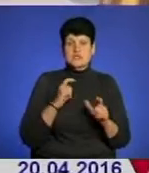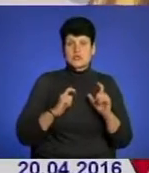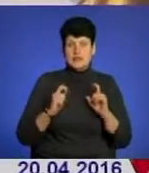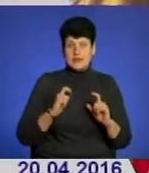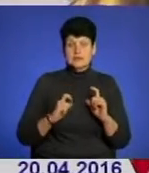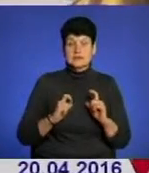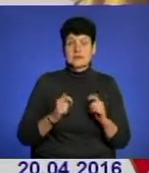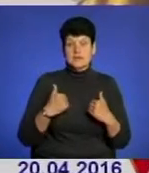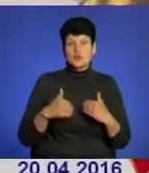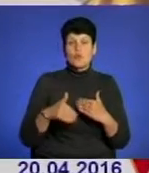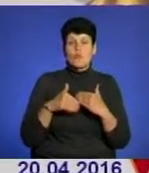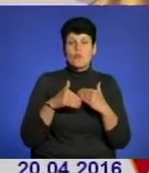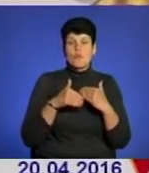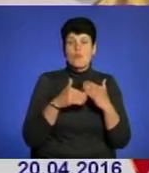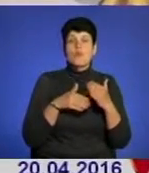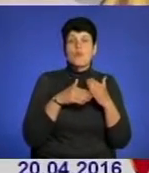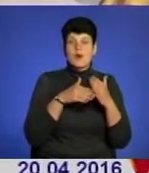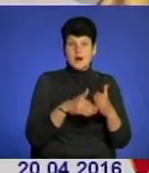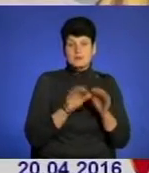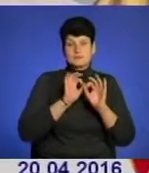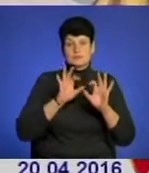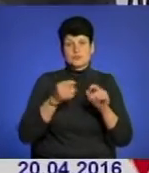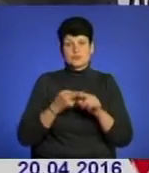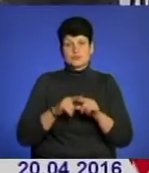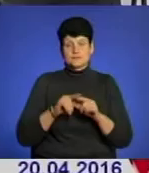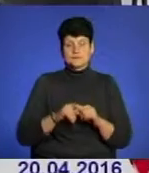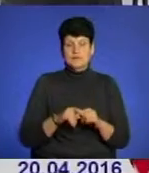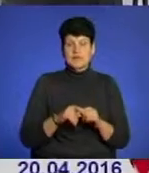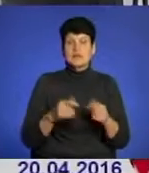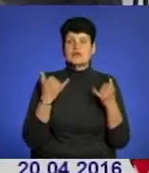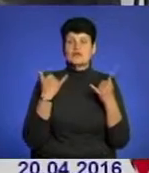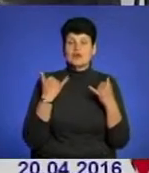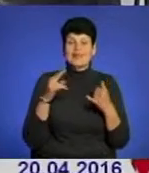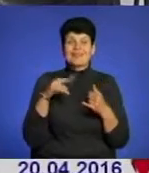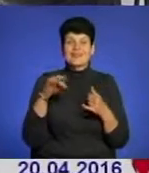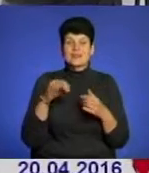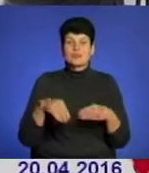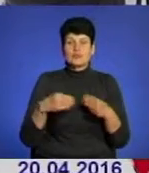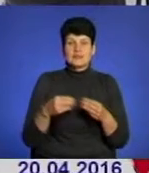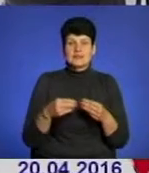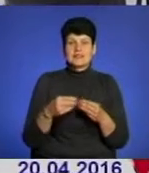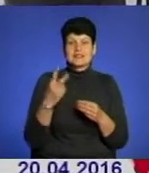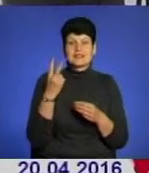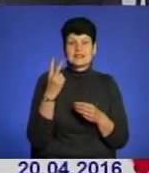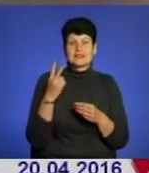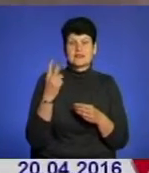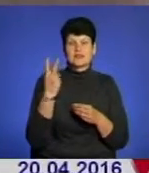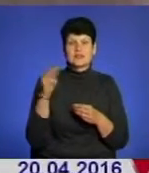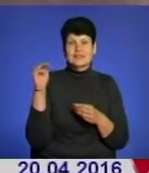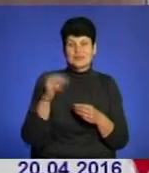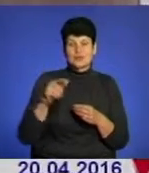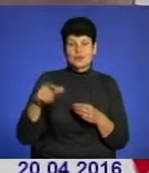ми допомагаємо розповсюджувати цю інформацію. На сьогодні декларації подали трохи більше 2000 громадян.